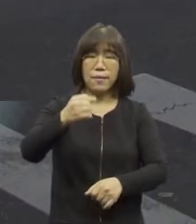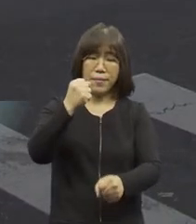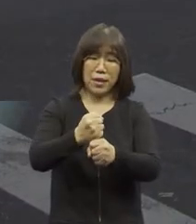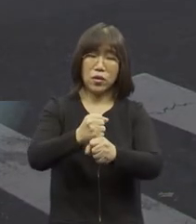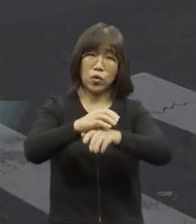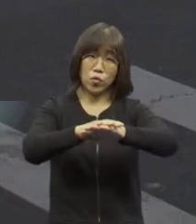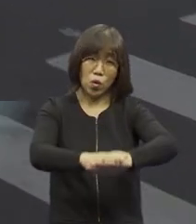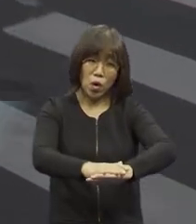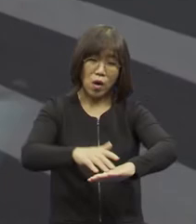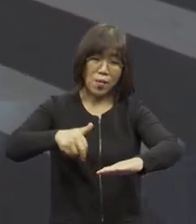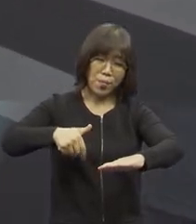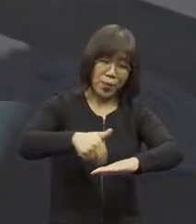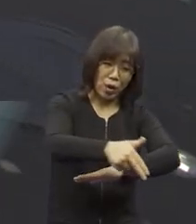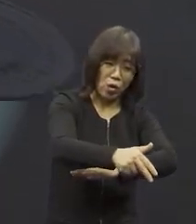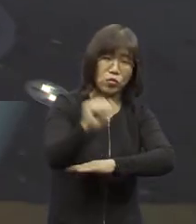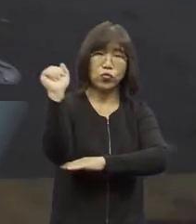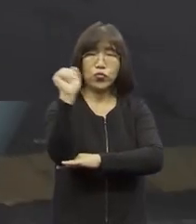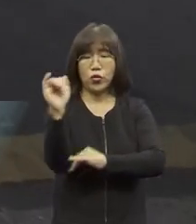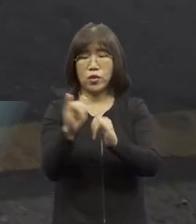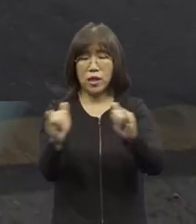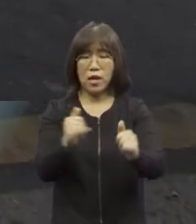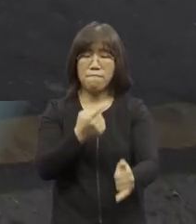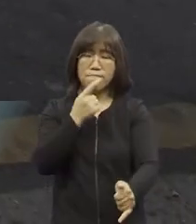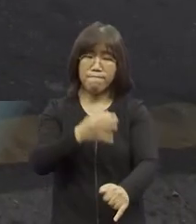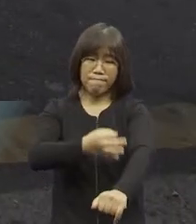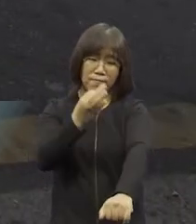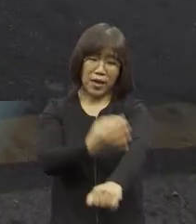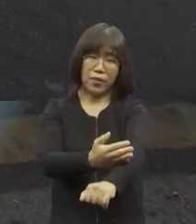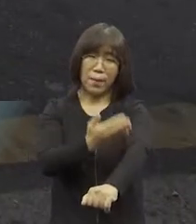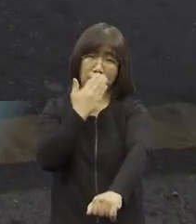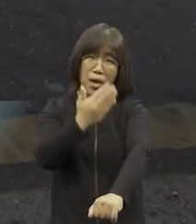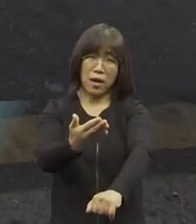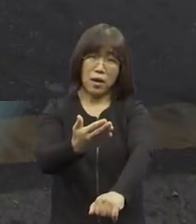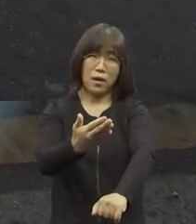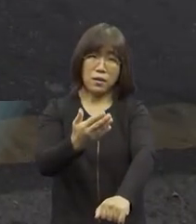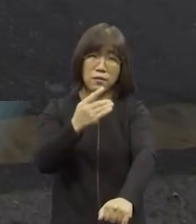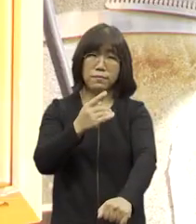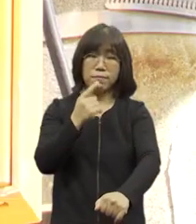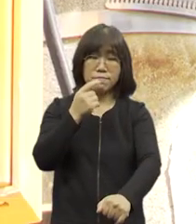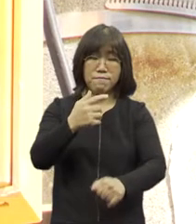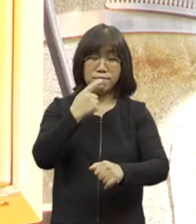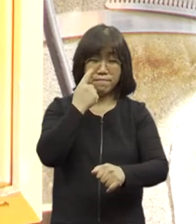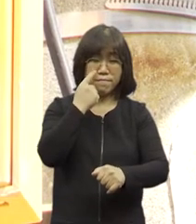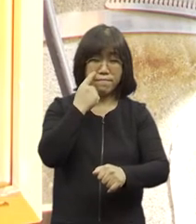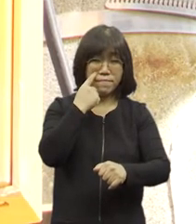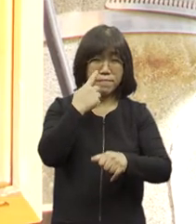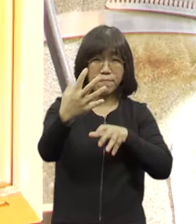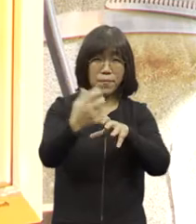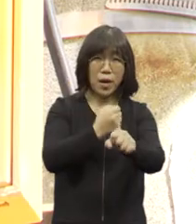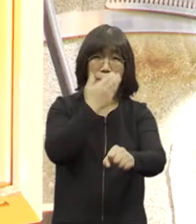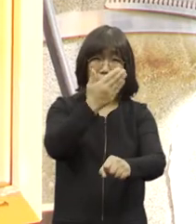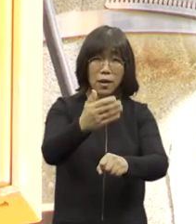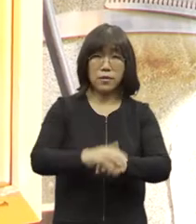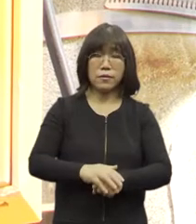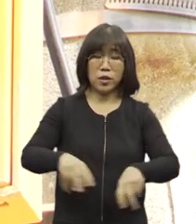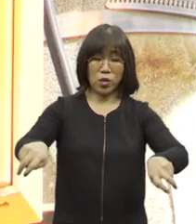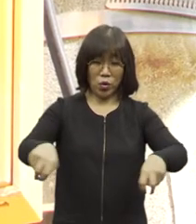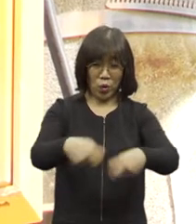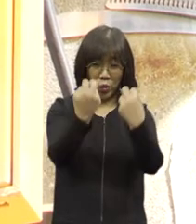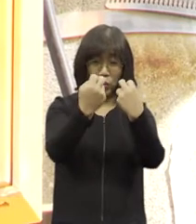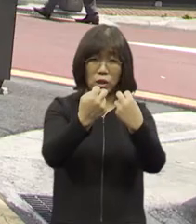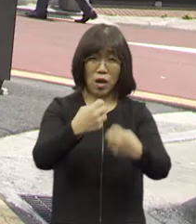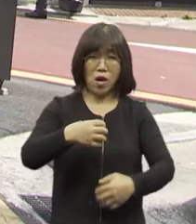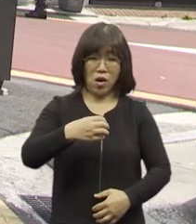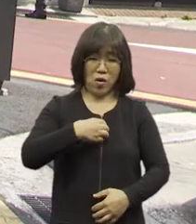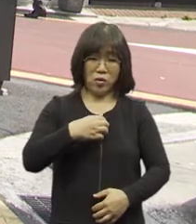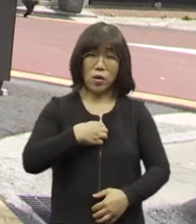설치해 보행자와 운전자 모두 횡단보도를 쉽게 인식할 수 있도록 했습니다. 이 밖에도 강서구는